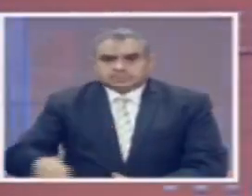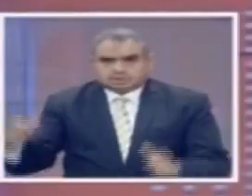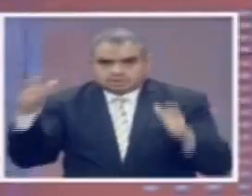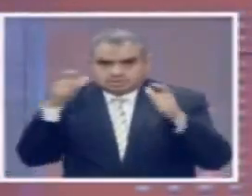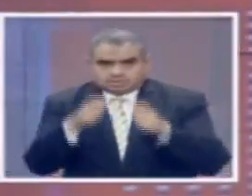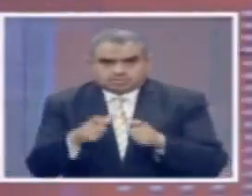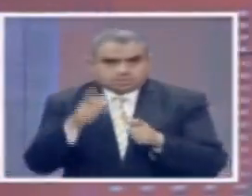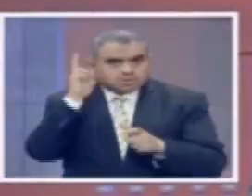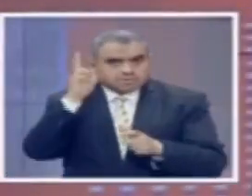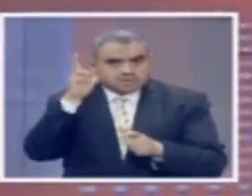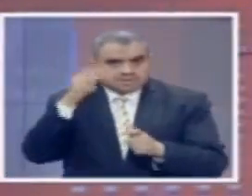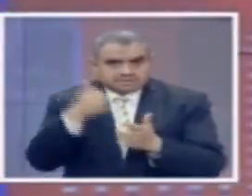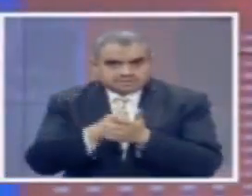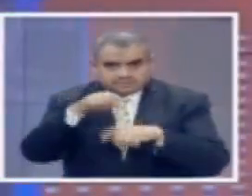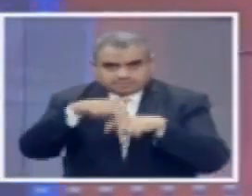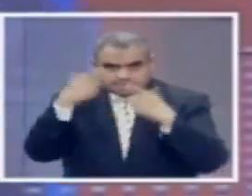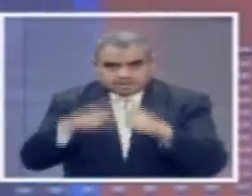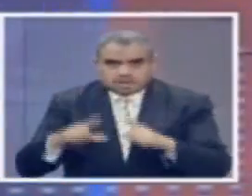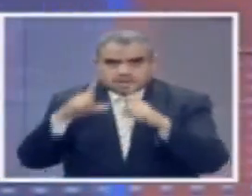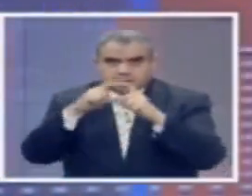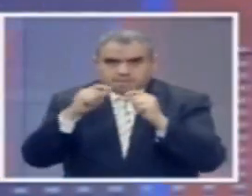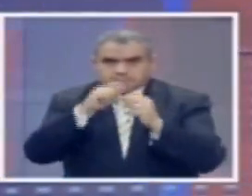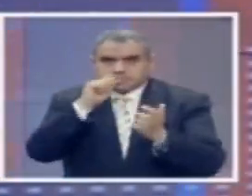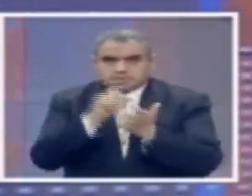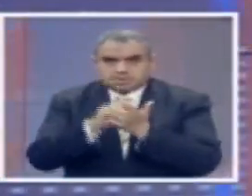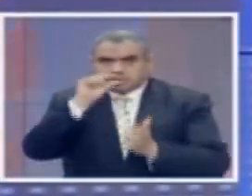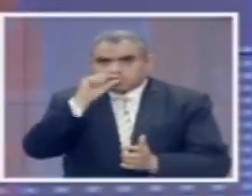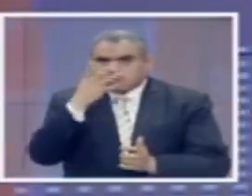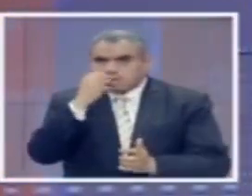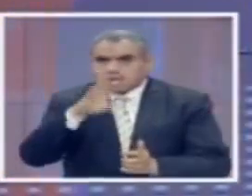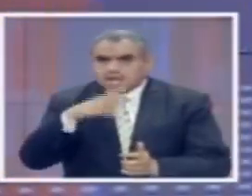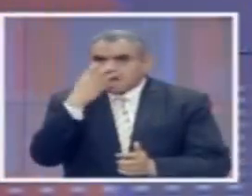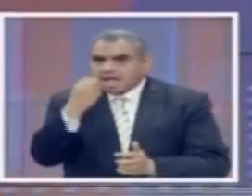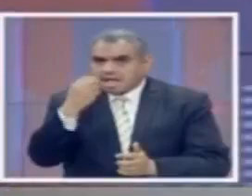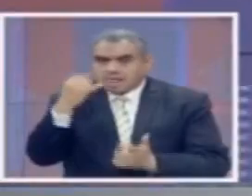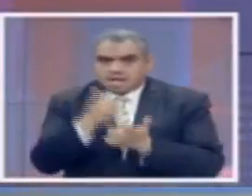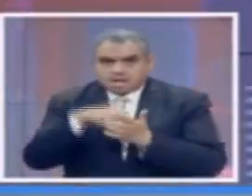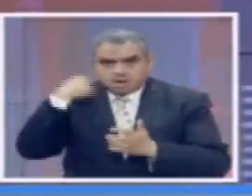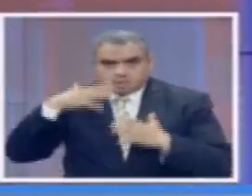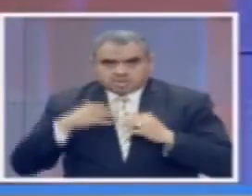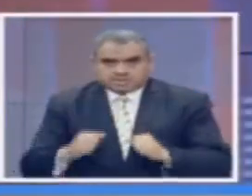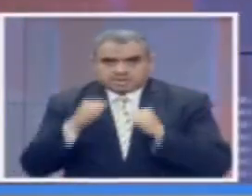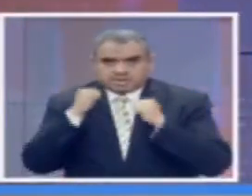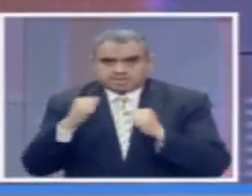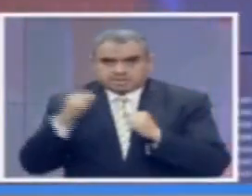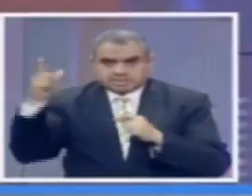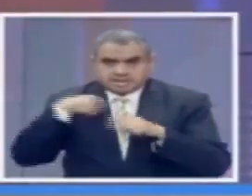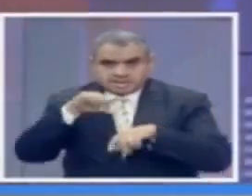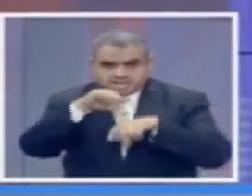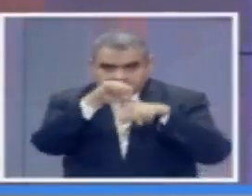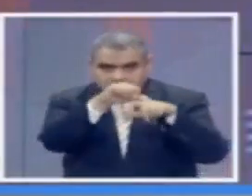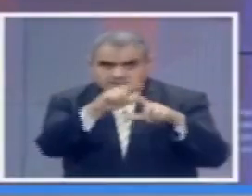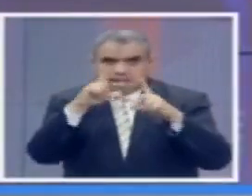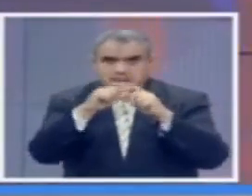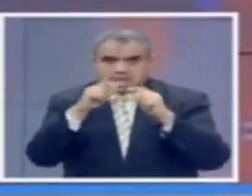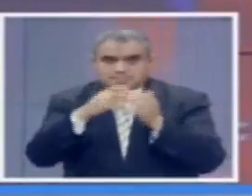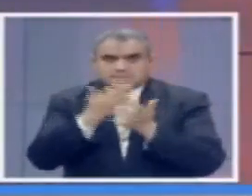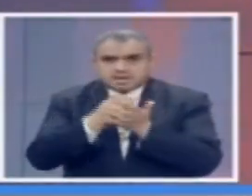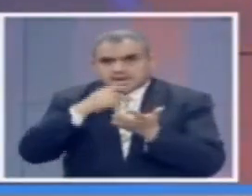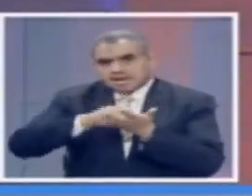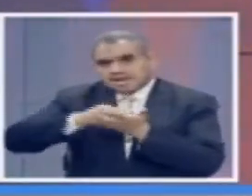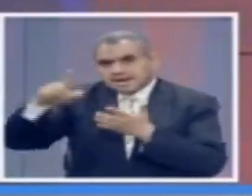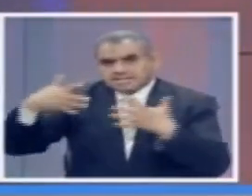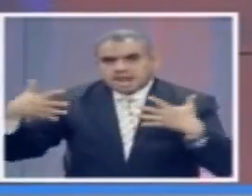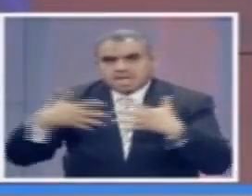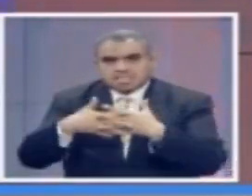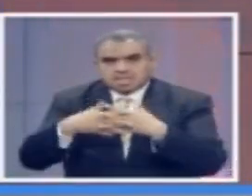وخلال مؤتمر صحفي ببيروت، أكد دكتور هالة زايد وزيرة الصحة أن زيارتها للبنان محملة برسالة تضامن من الرئيس عبد